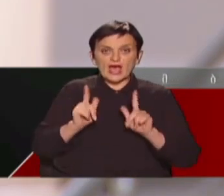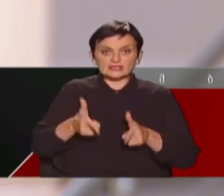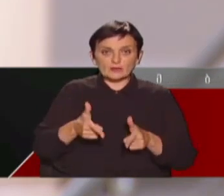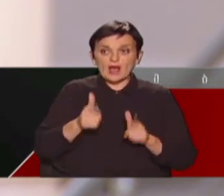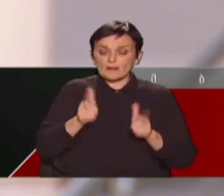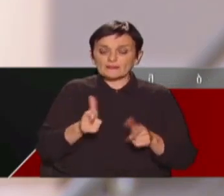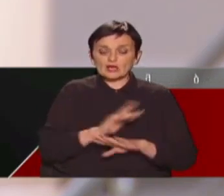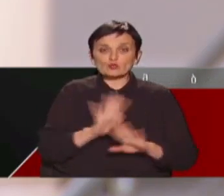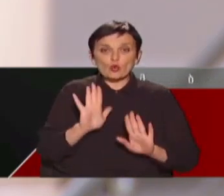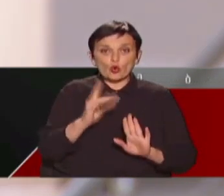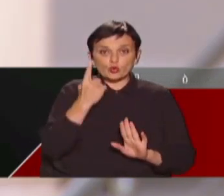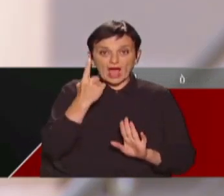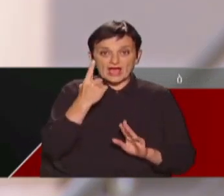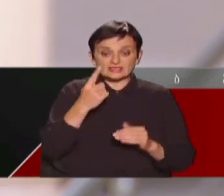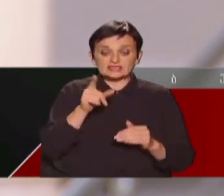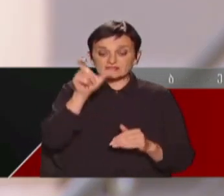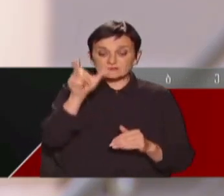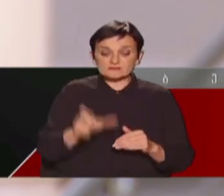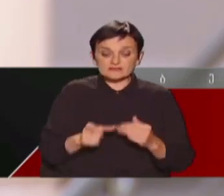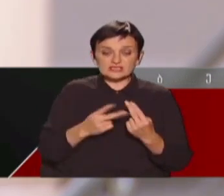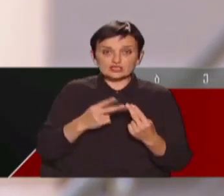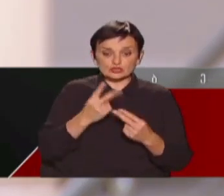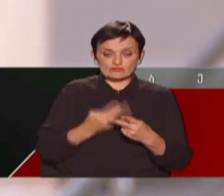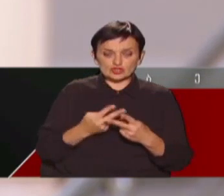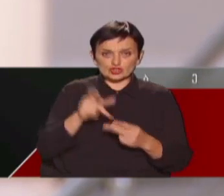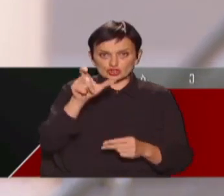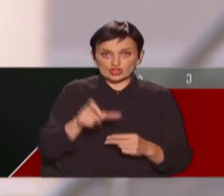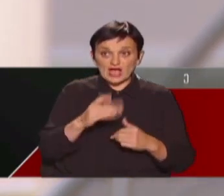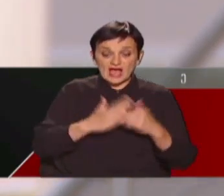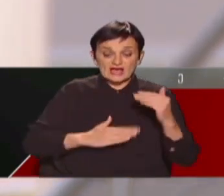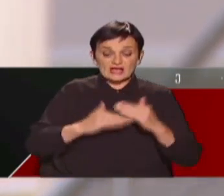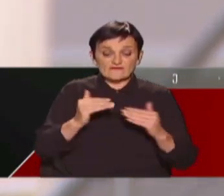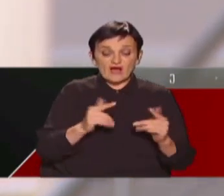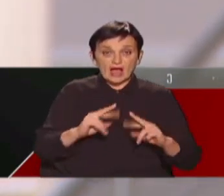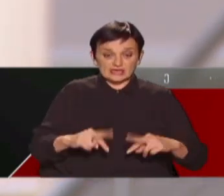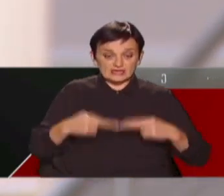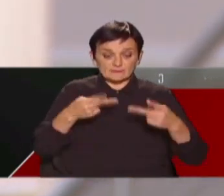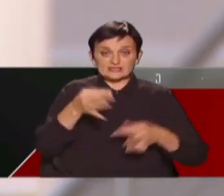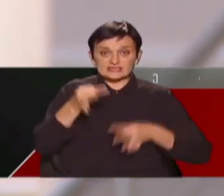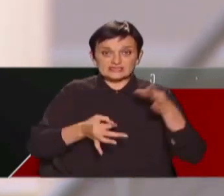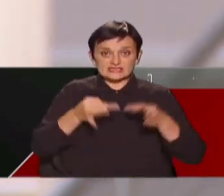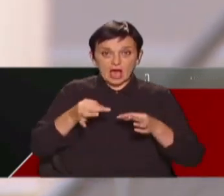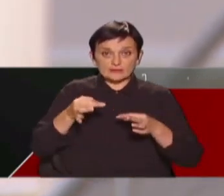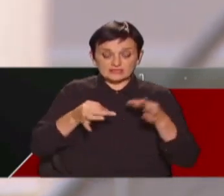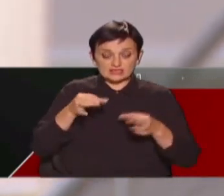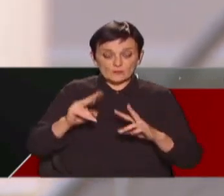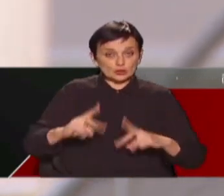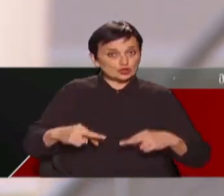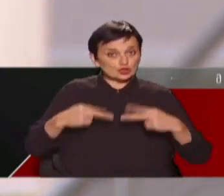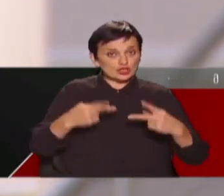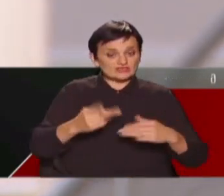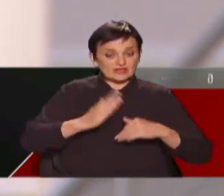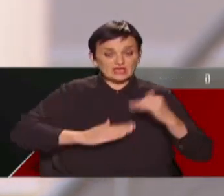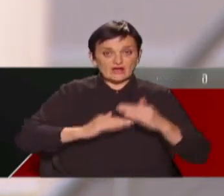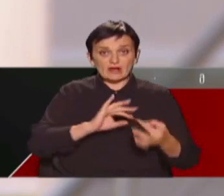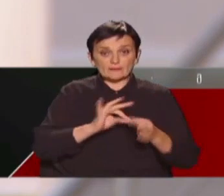არ ეთანხმება მხოლოდ ერთ მსჯავრდებულთან მიმართებით, რომელსაც კვალიფიკაციის ნაწილში სასამართლომ შეცვალა კვალიფიკაცია და ეს